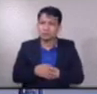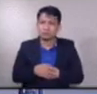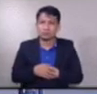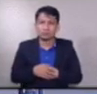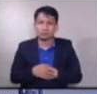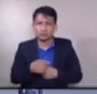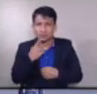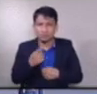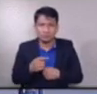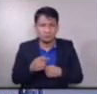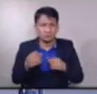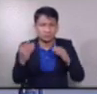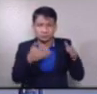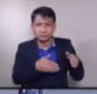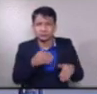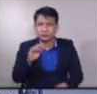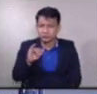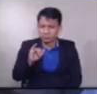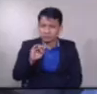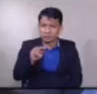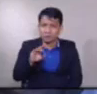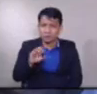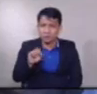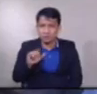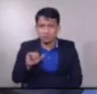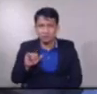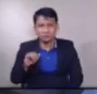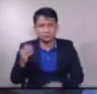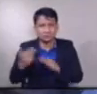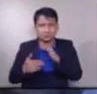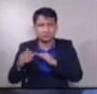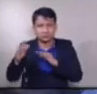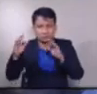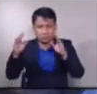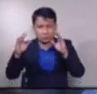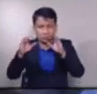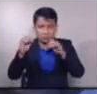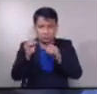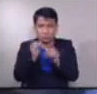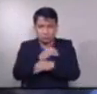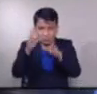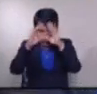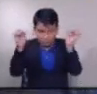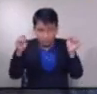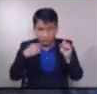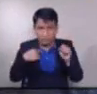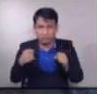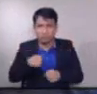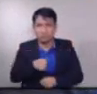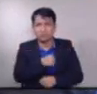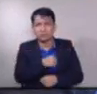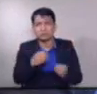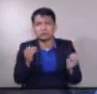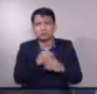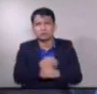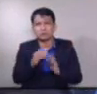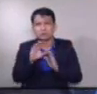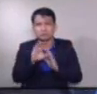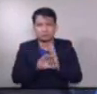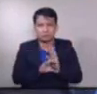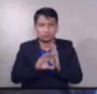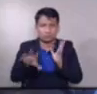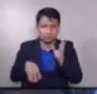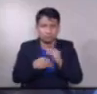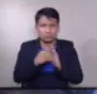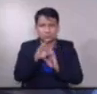the NCIP. That is under the office of the president. What I'm telling is that under the Senate office, it's a constitutional